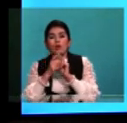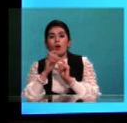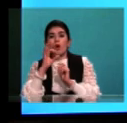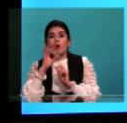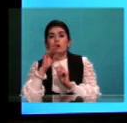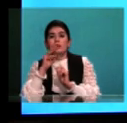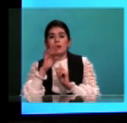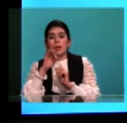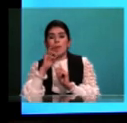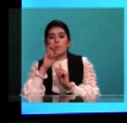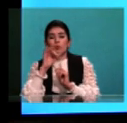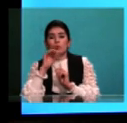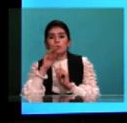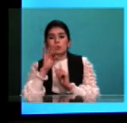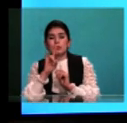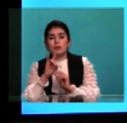атрибуты».